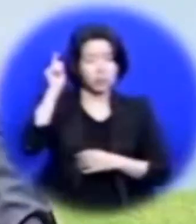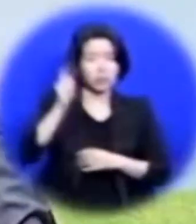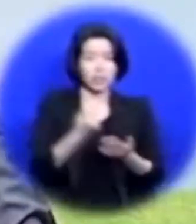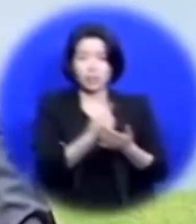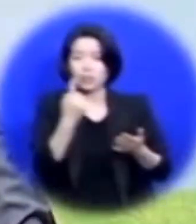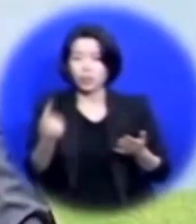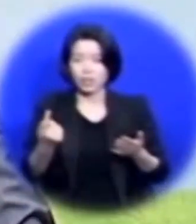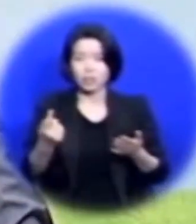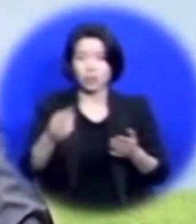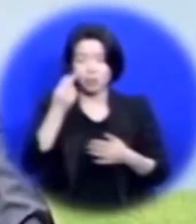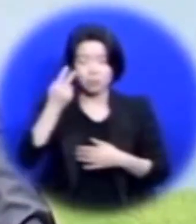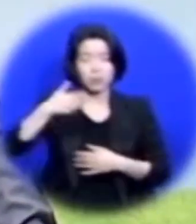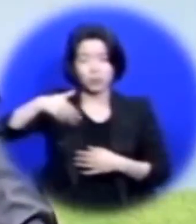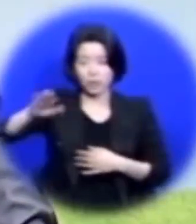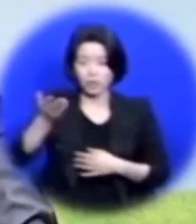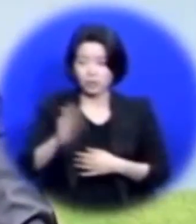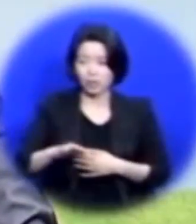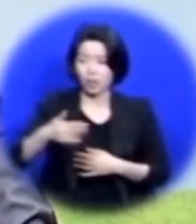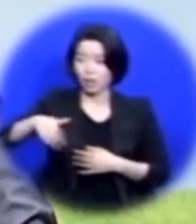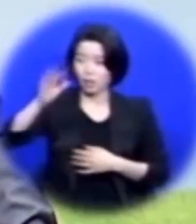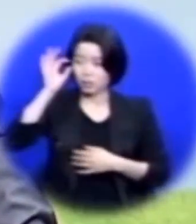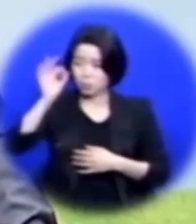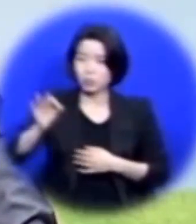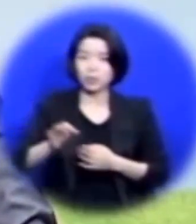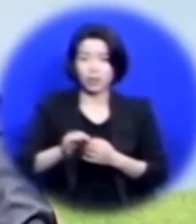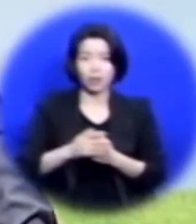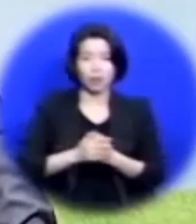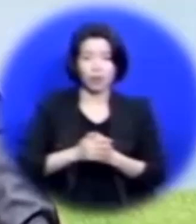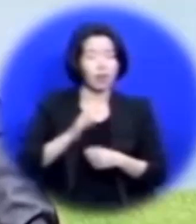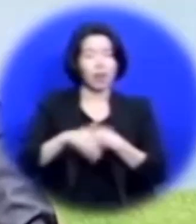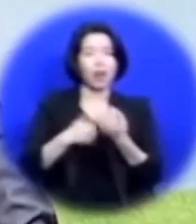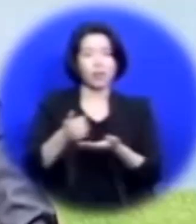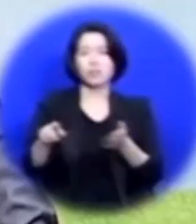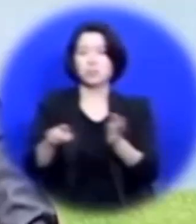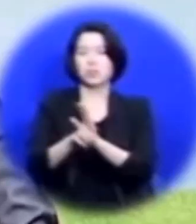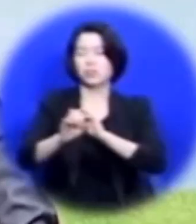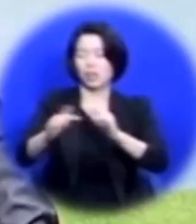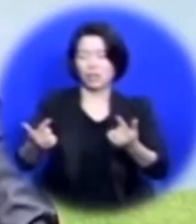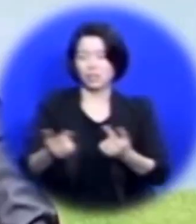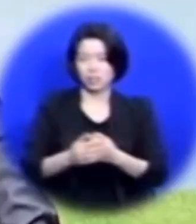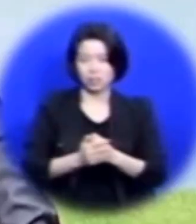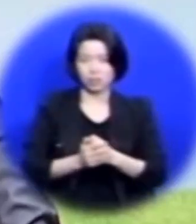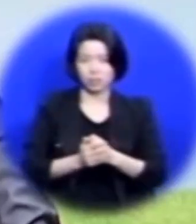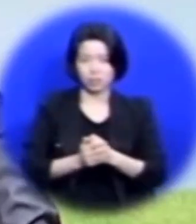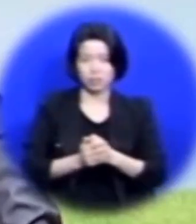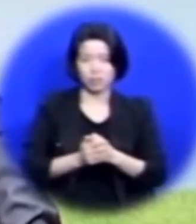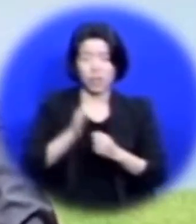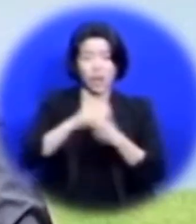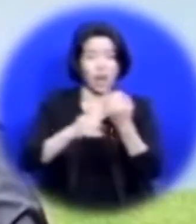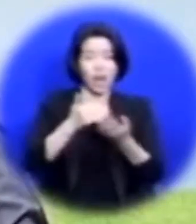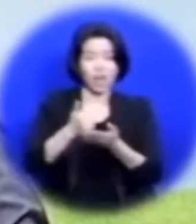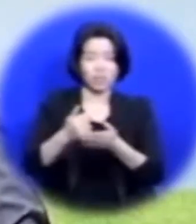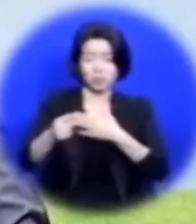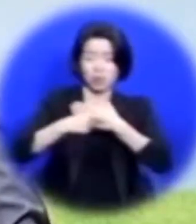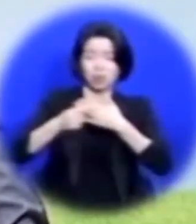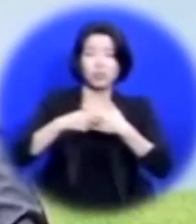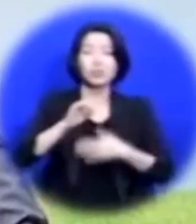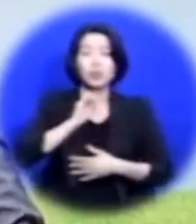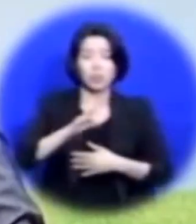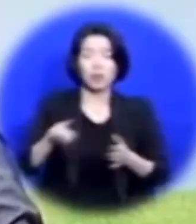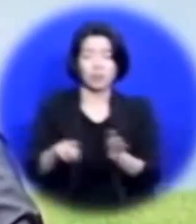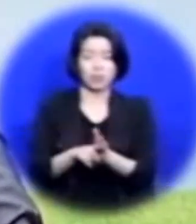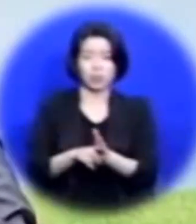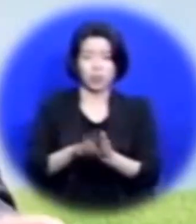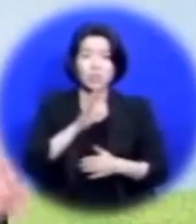갔는데 미국의 가보니까 하나님을 믿는 게 아니야 하나님을 겉으로만 믿는 거지